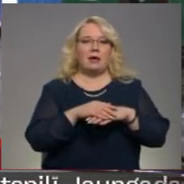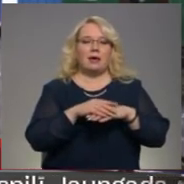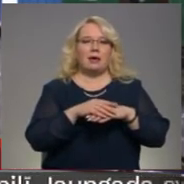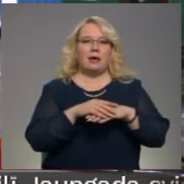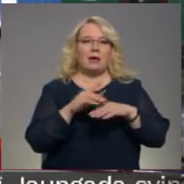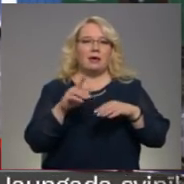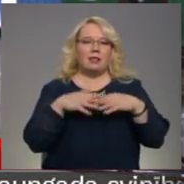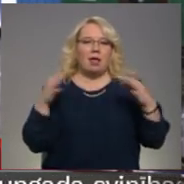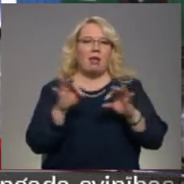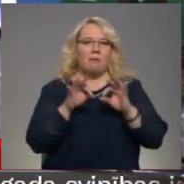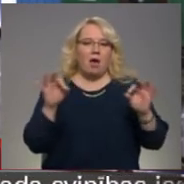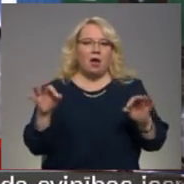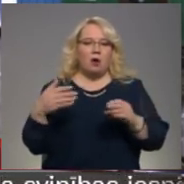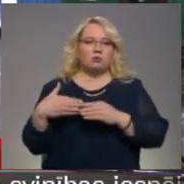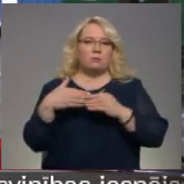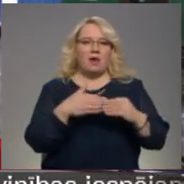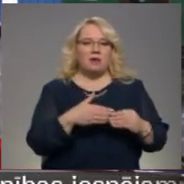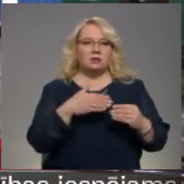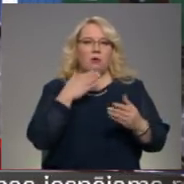uz pievestu atkritumu